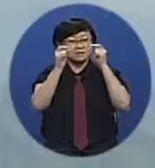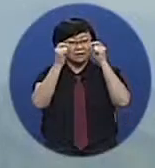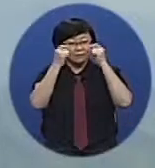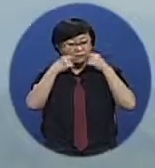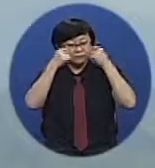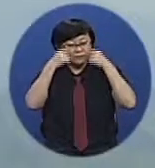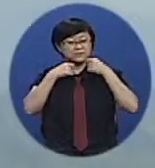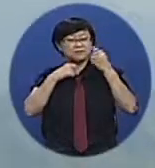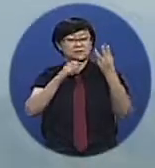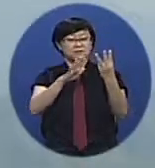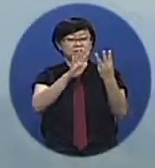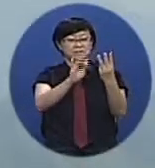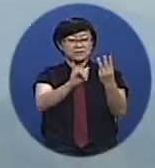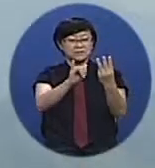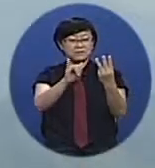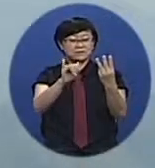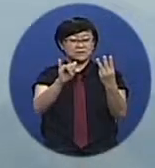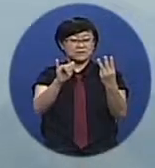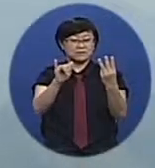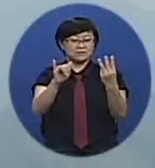사랑했나 우는